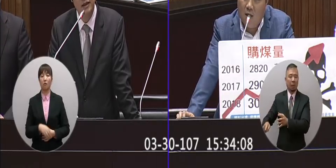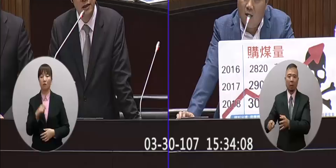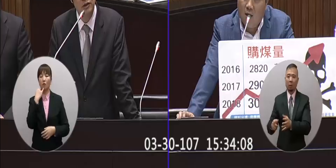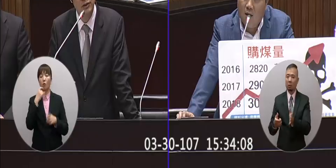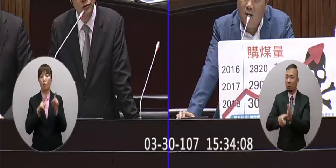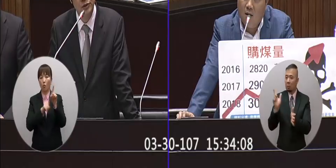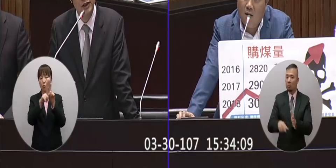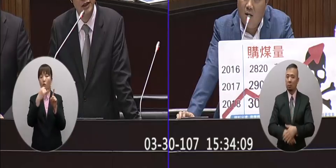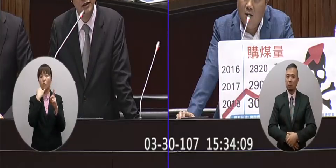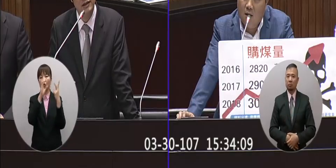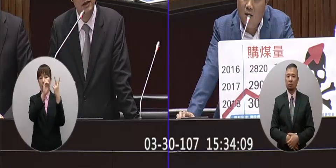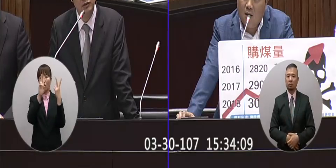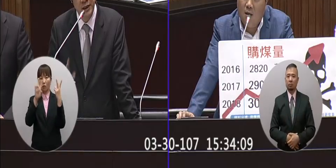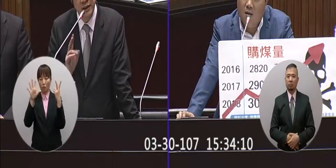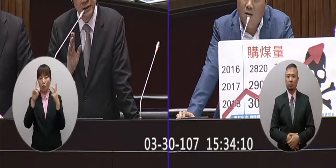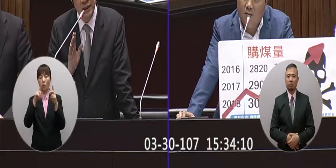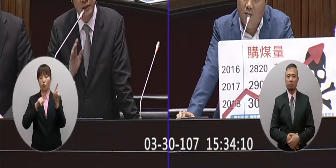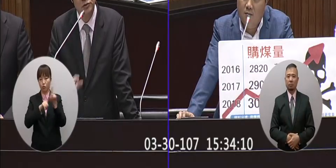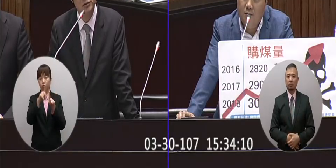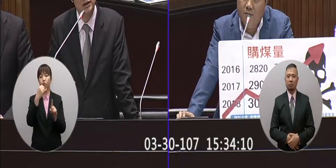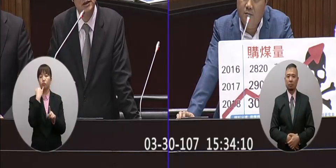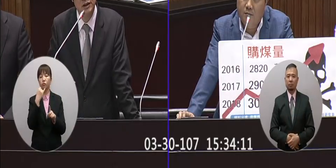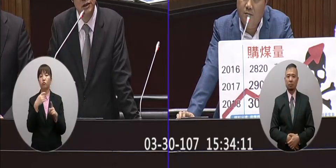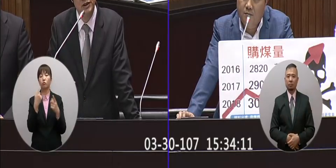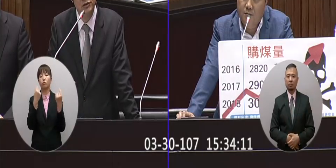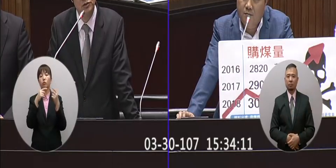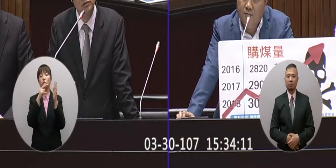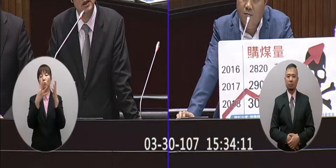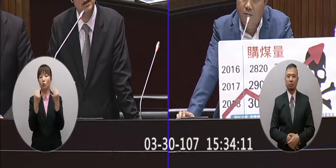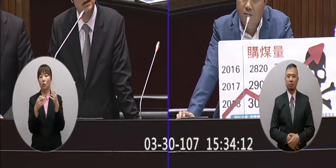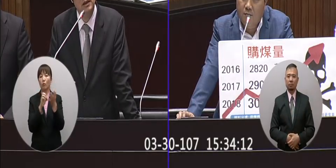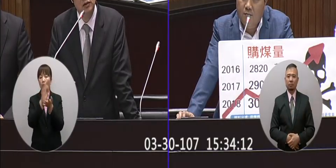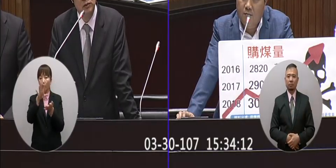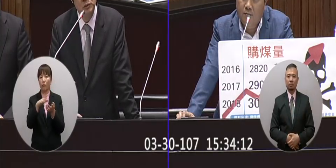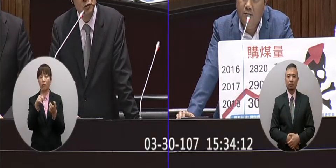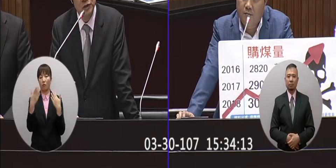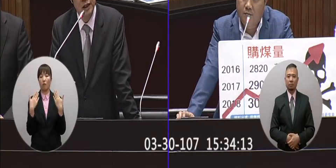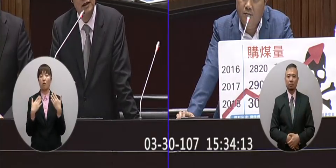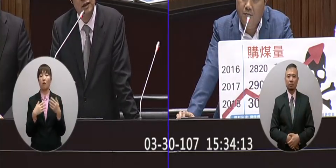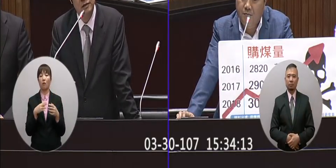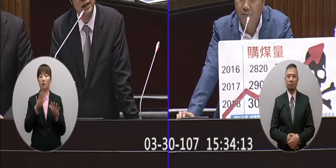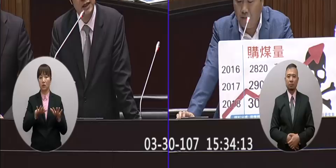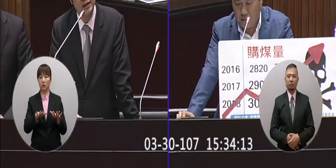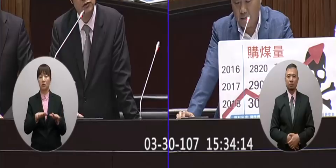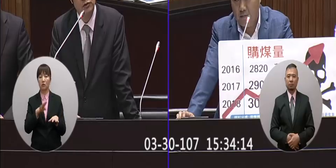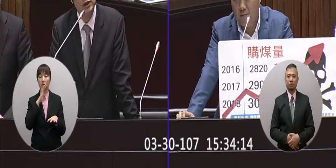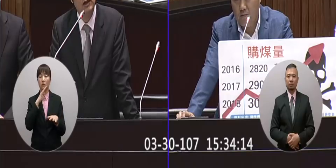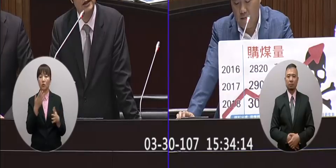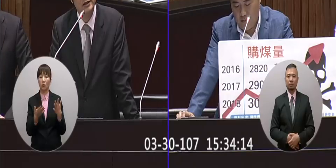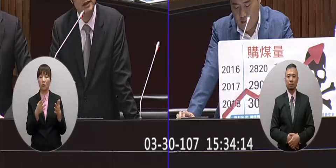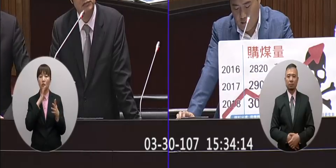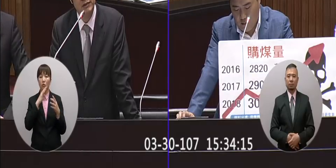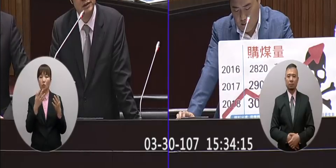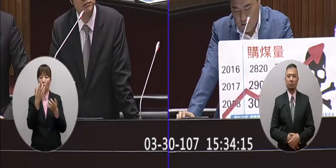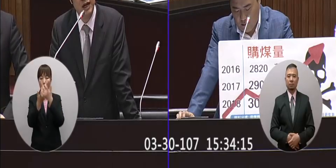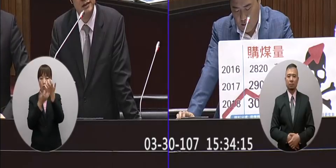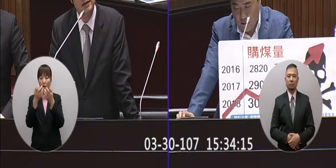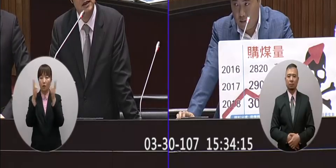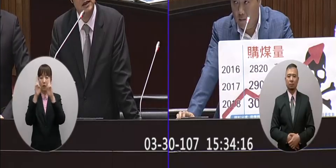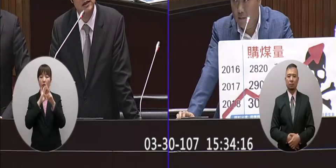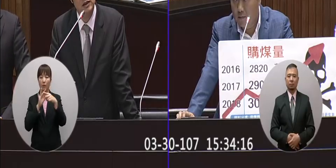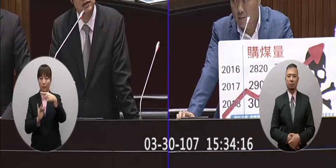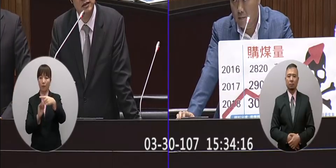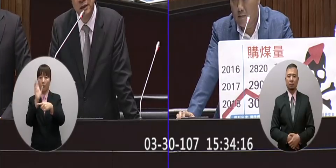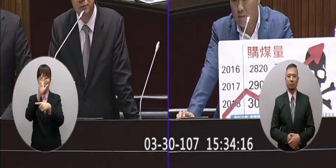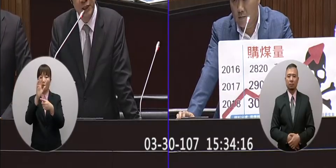赶得上，2025年绝对可以赶得上。我简单讲一个数字，您就清楚。我们目前哈，大概火力发电是占